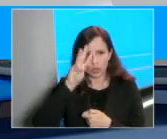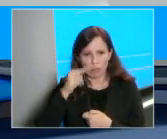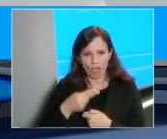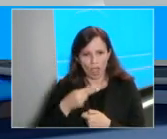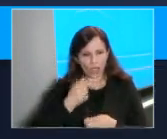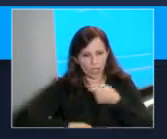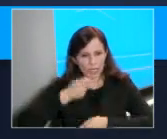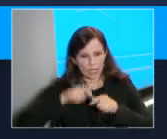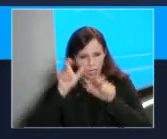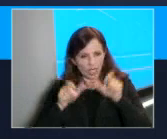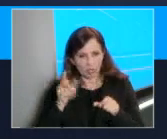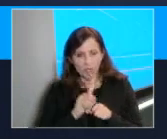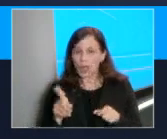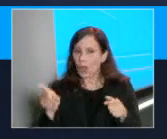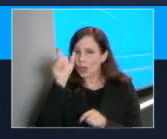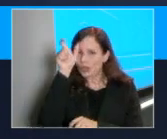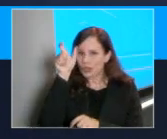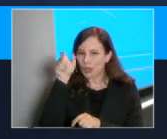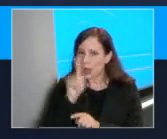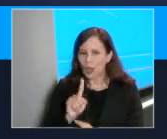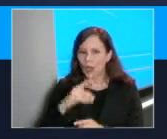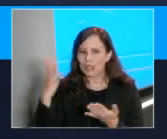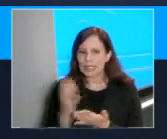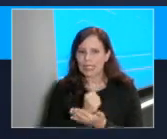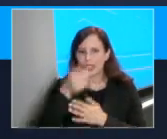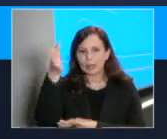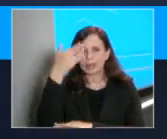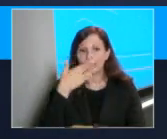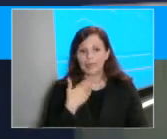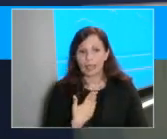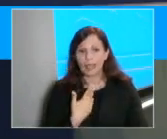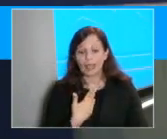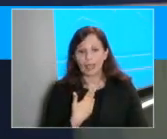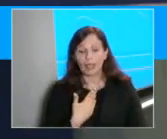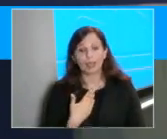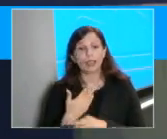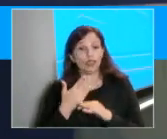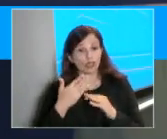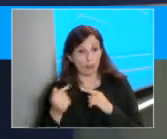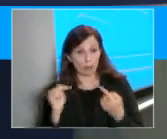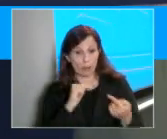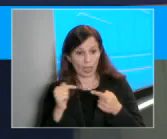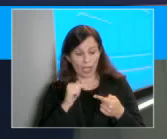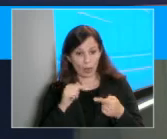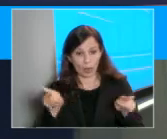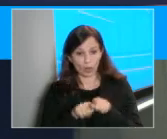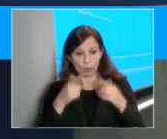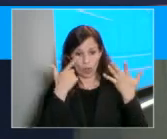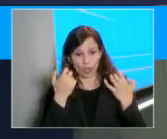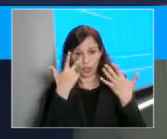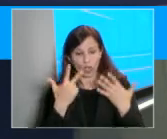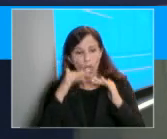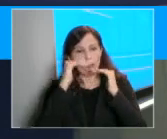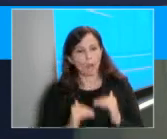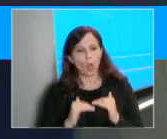עזוב את זה, ההישג של מדינת ישראל, איתי, ההישג של מדינת ישראל, זה שההסתברות למלחמה כוללת, כמו שהיה ב-73, הולך